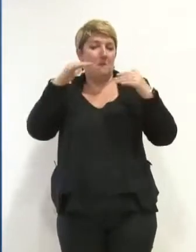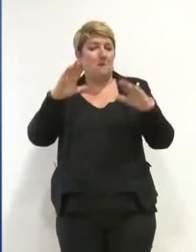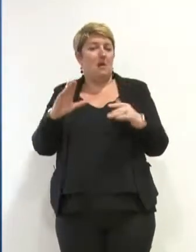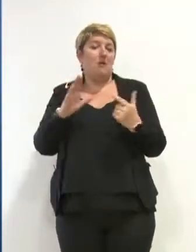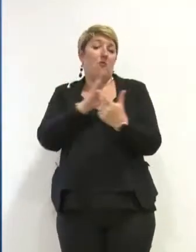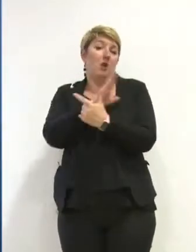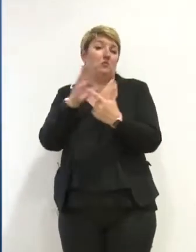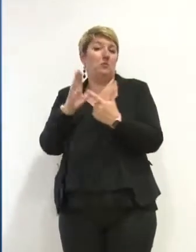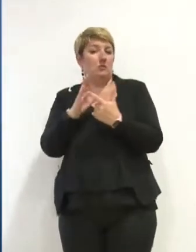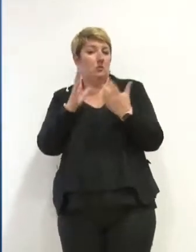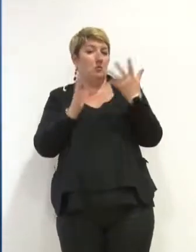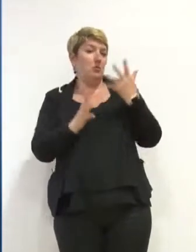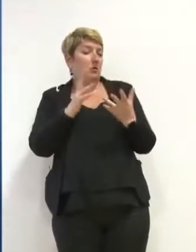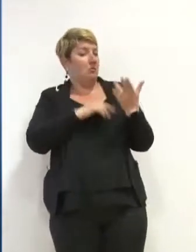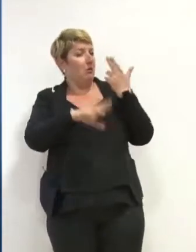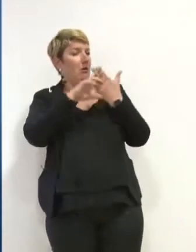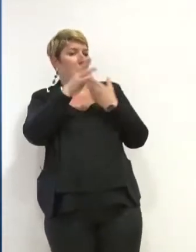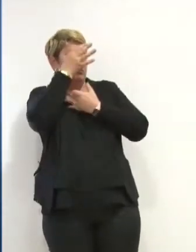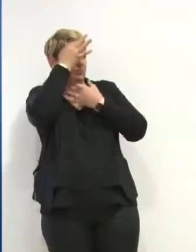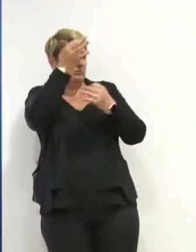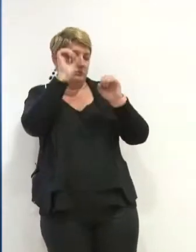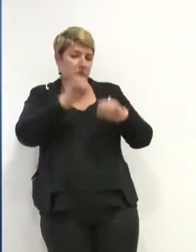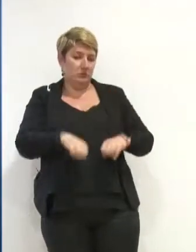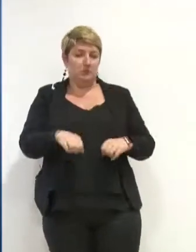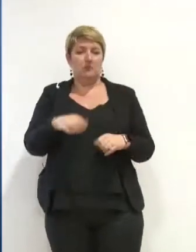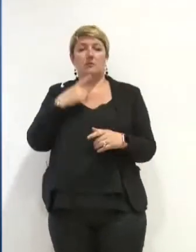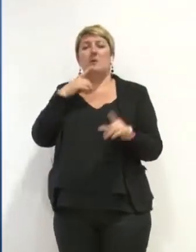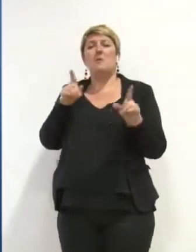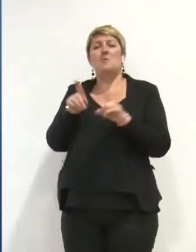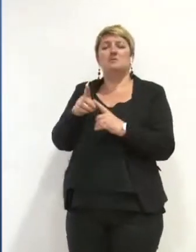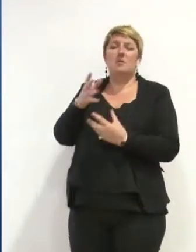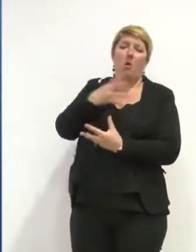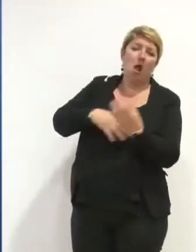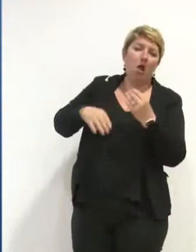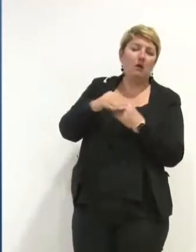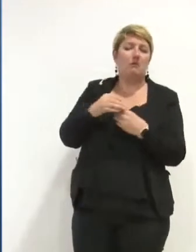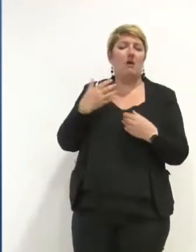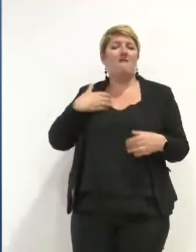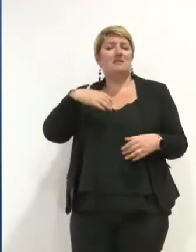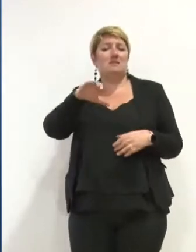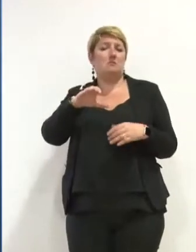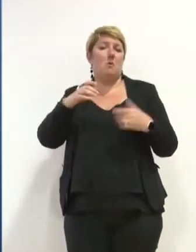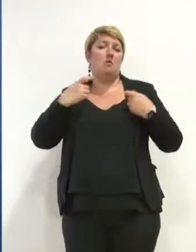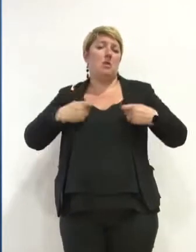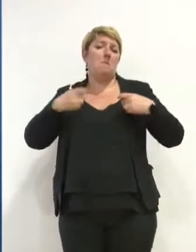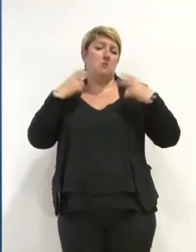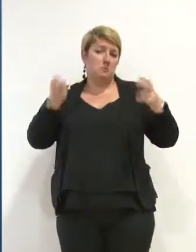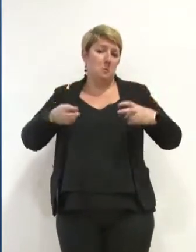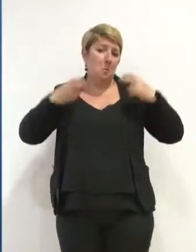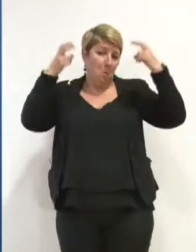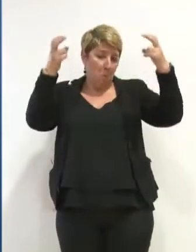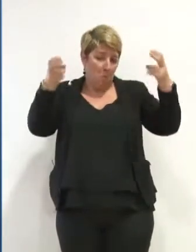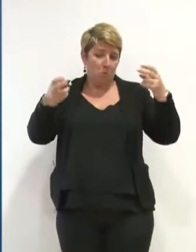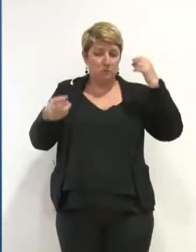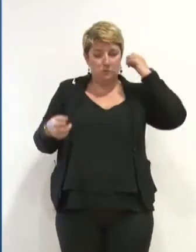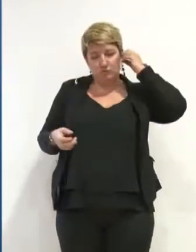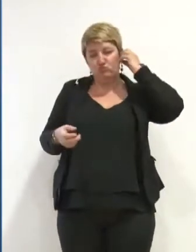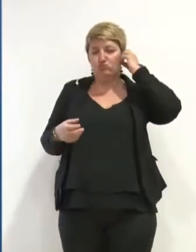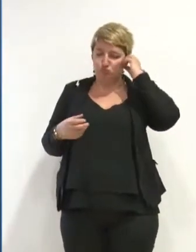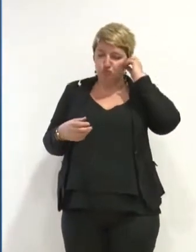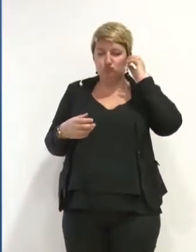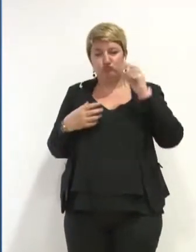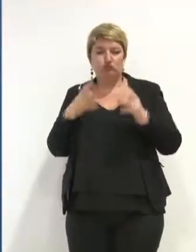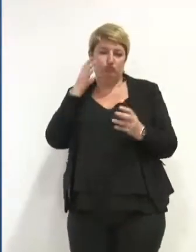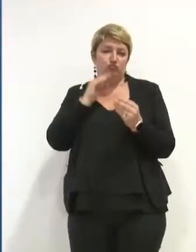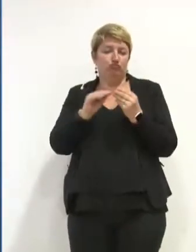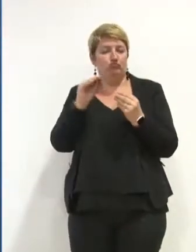méritent peut-être quelques précisions. En trompe-l'œil également, la hausse des dépenses d'investissement. Là aussi, un certain nombre de